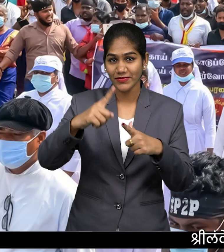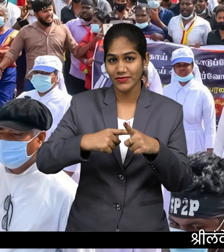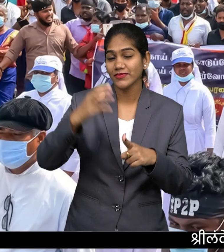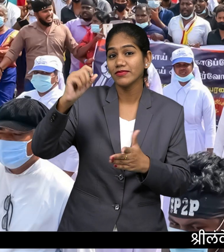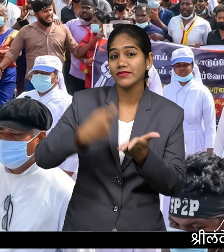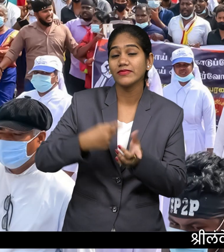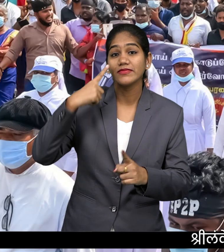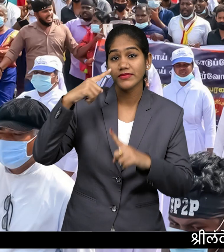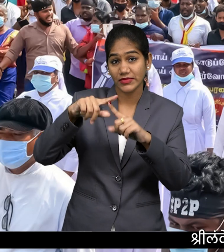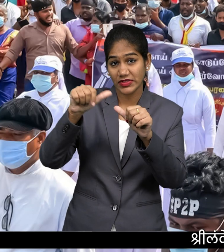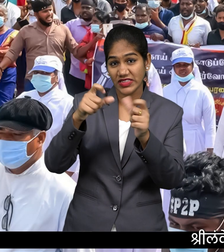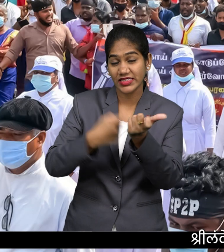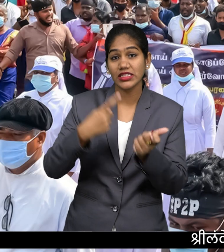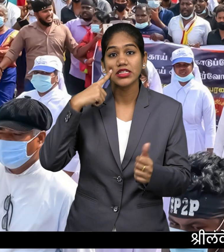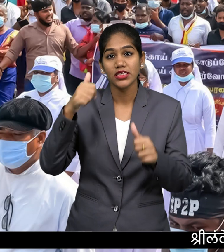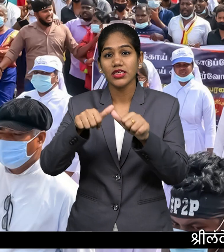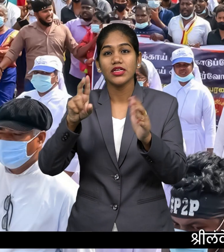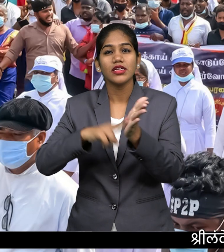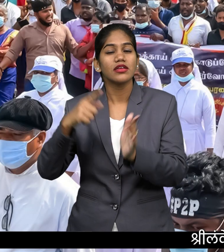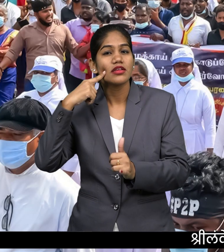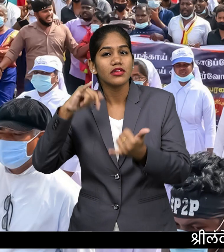श्रीलंकेतील बहुसंख्यावाद.